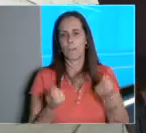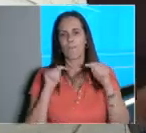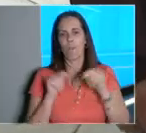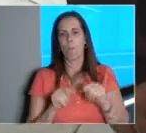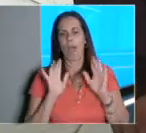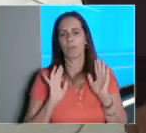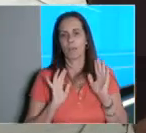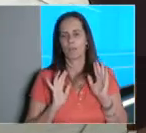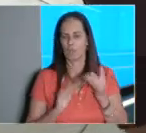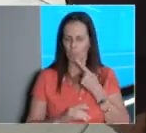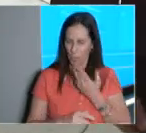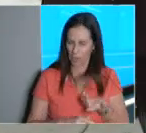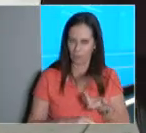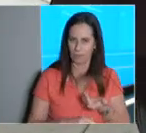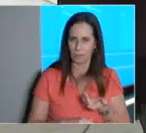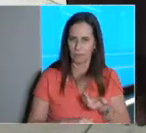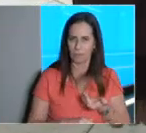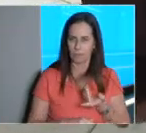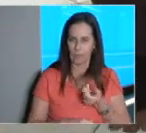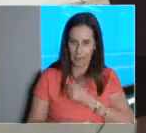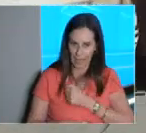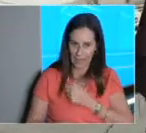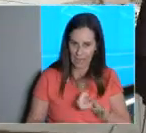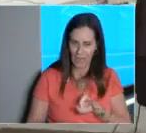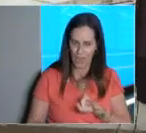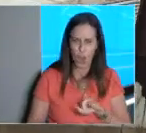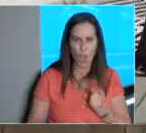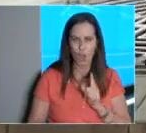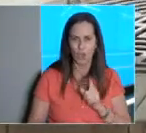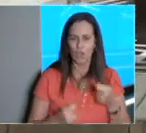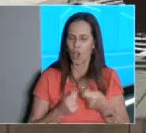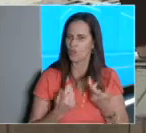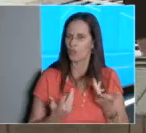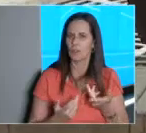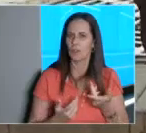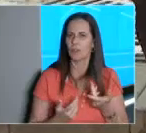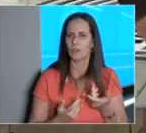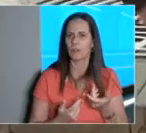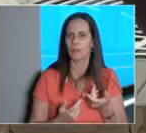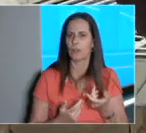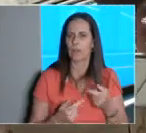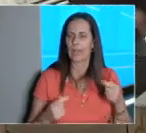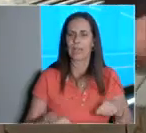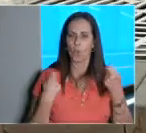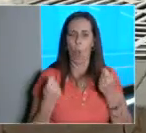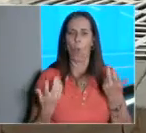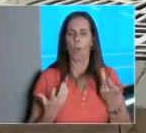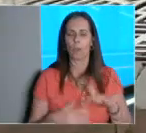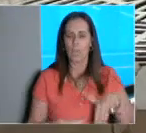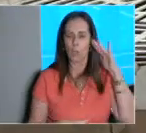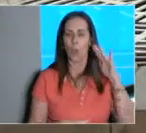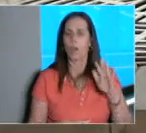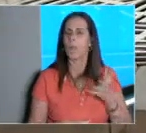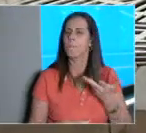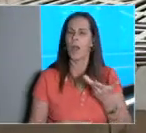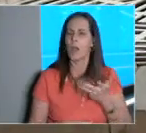באת. מה זה מאיפה באת? מה זה, מוצא דתי? לא, זה עניין של עקרונות, זה עניין של חינוך, גידול, איך שאתה